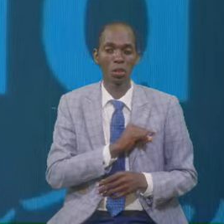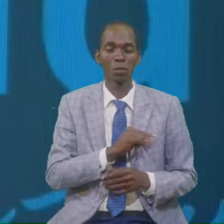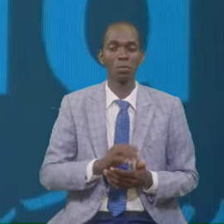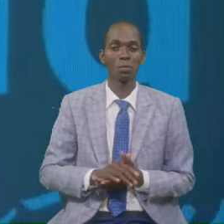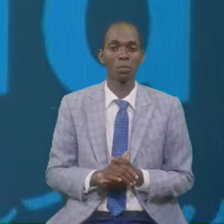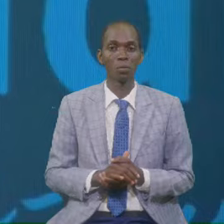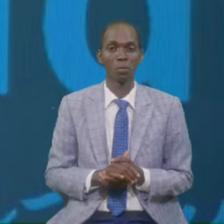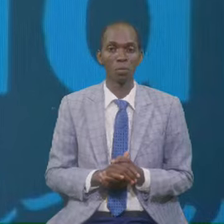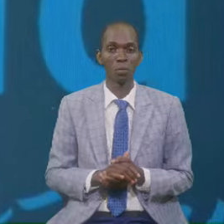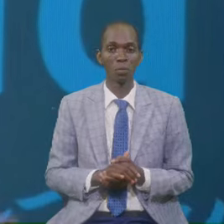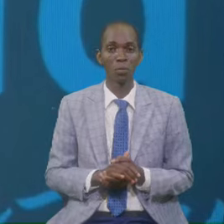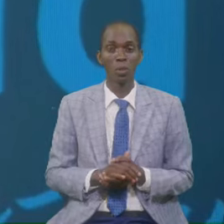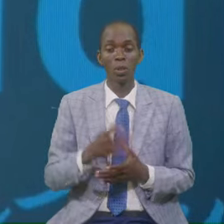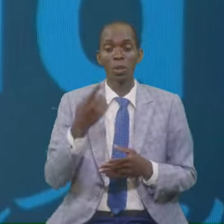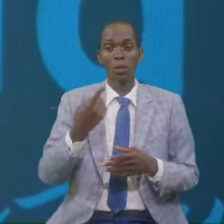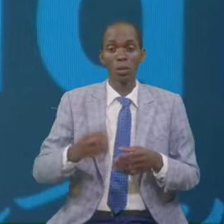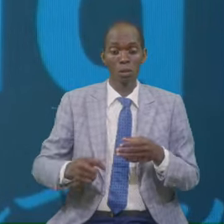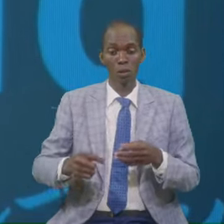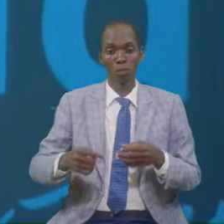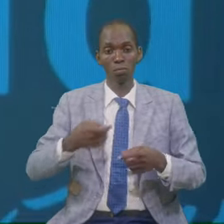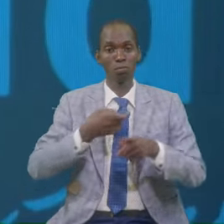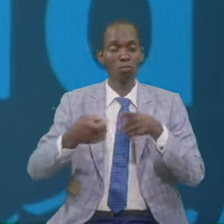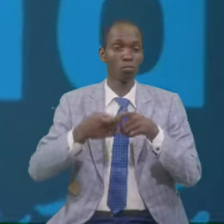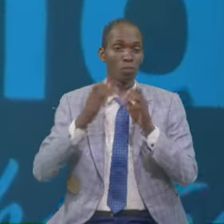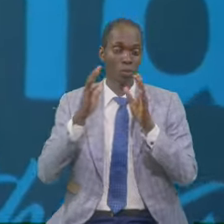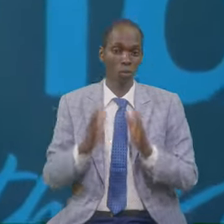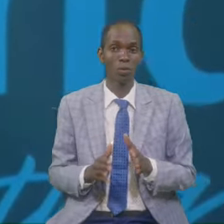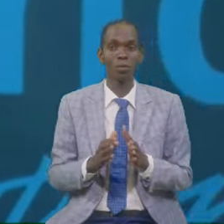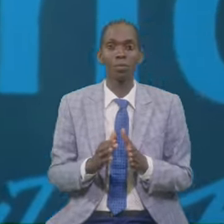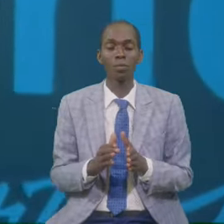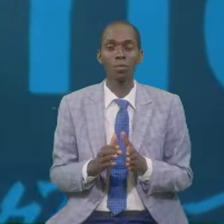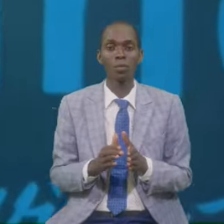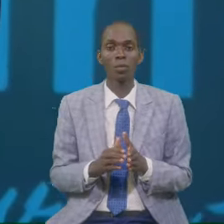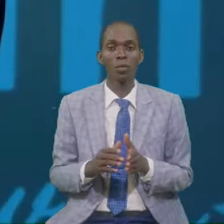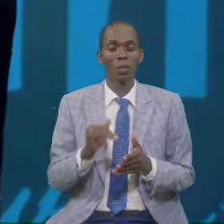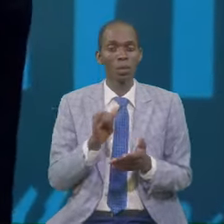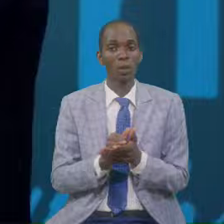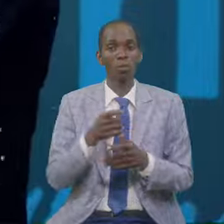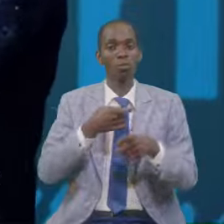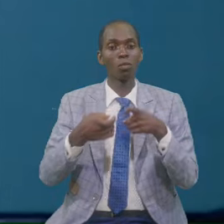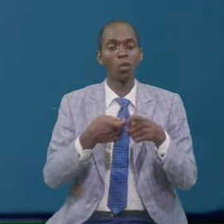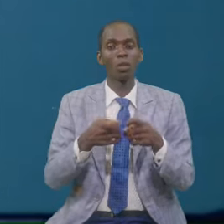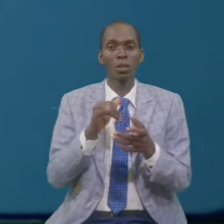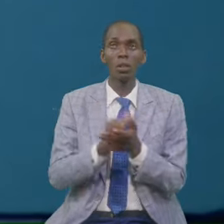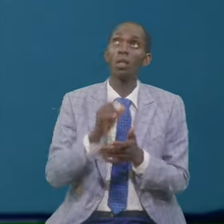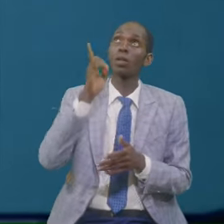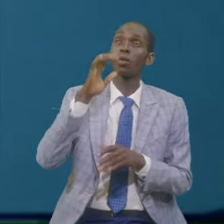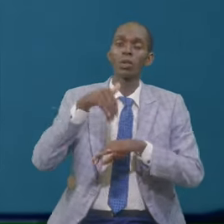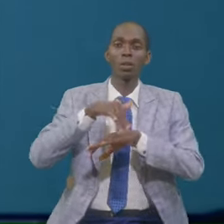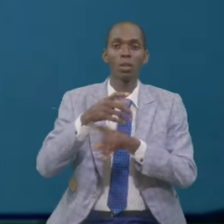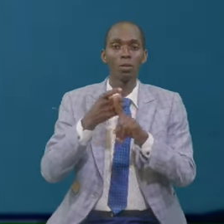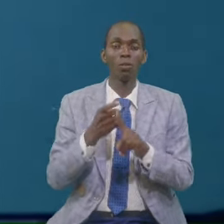The prosecutor. ఆ యొక్క ప్రాసిక్యూటర్ అలా చెప్తాడు. The prosecutor that God has sent from heaven is